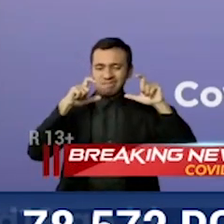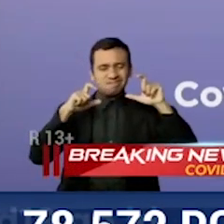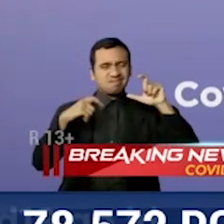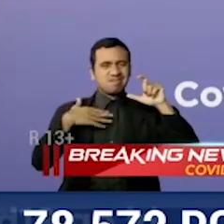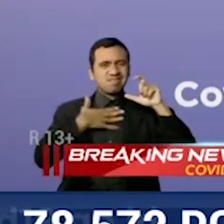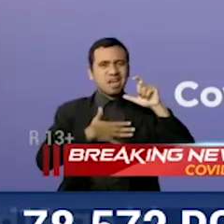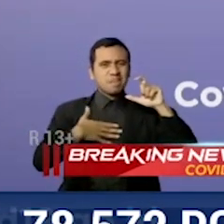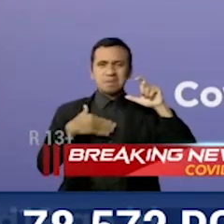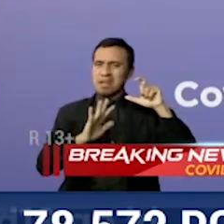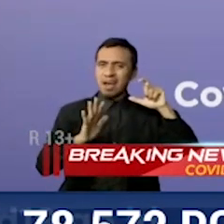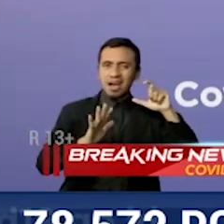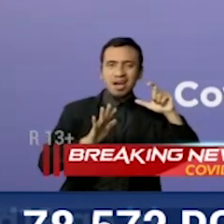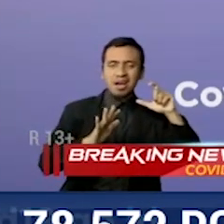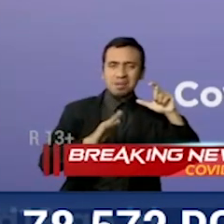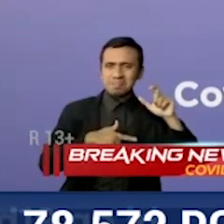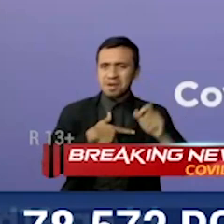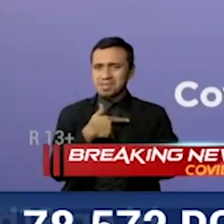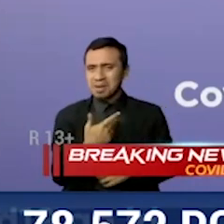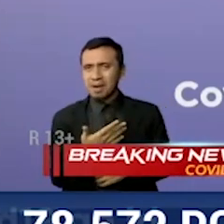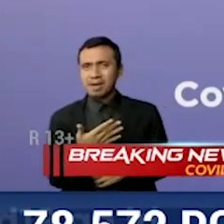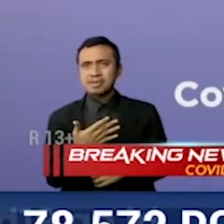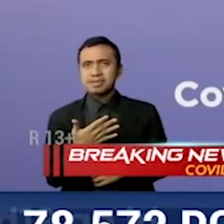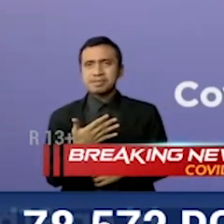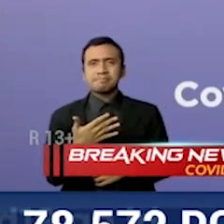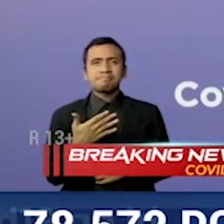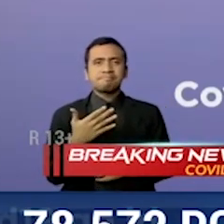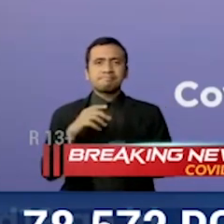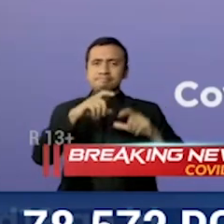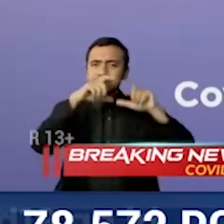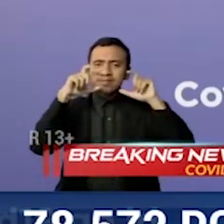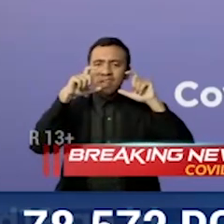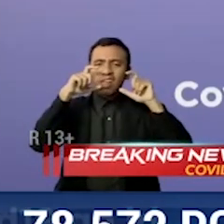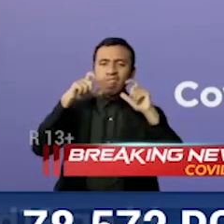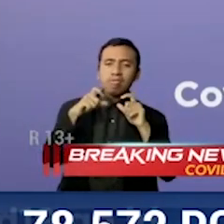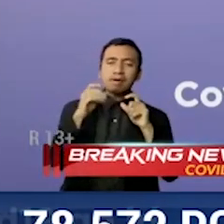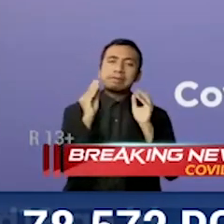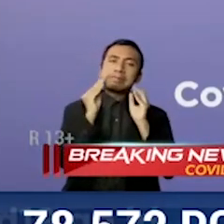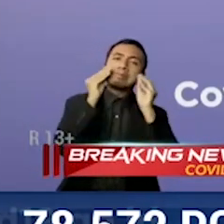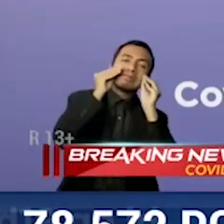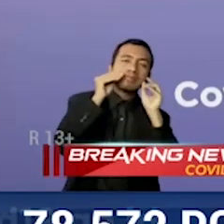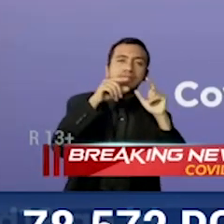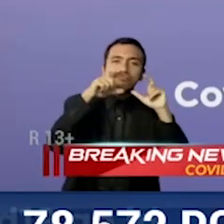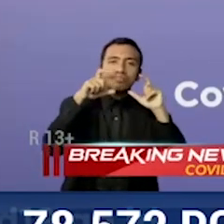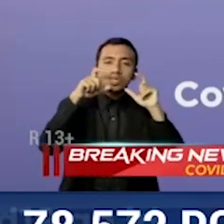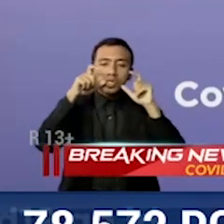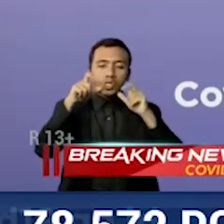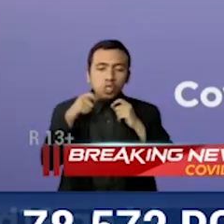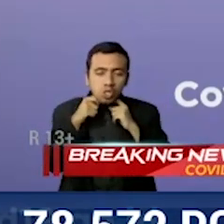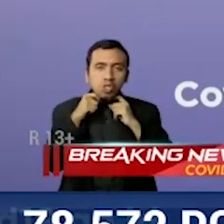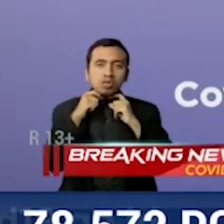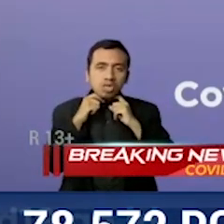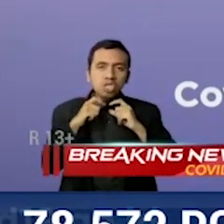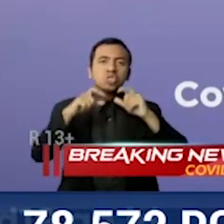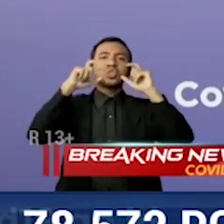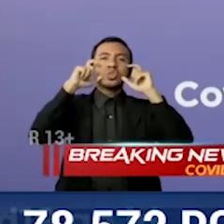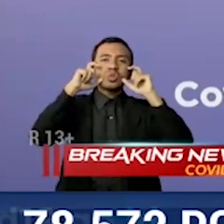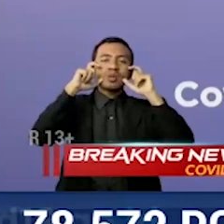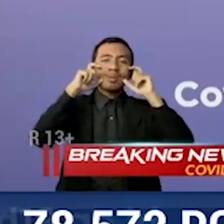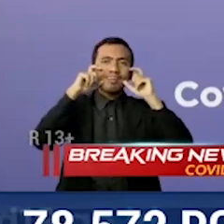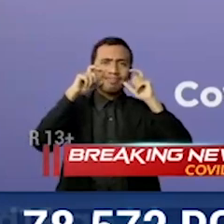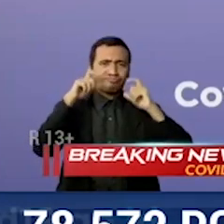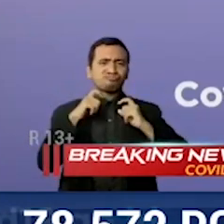kita berkali-kali berusaha untuk memperbaiki letak masker menurunkan masker dagu